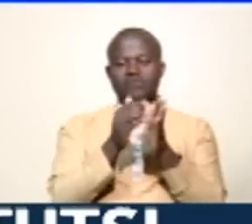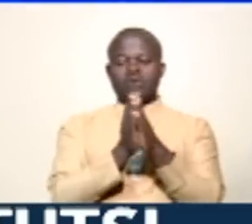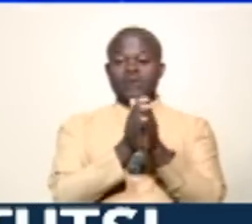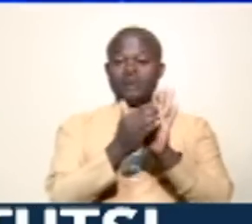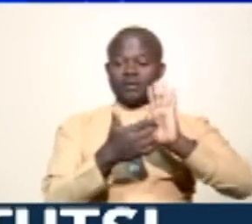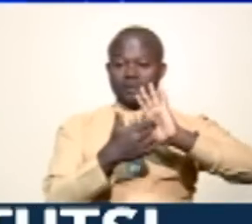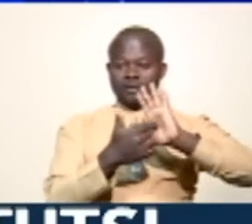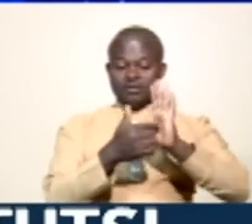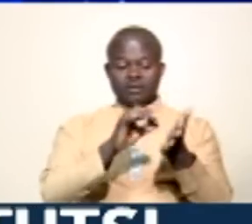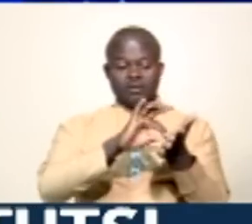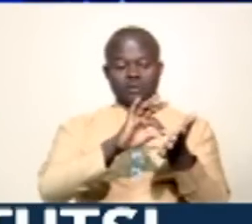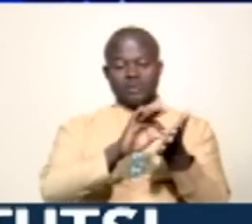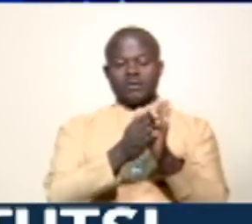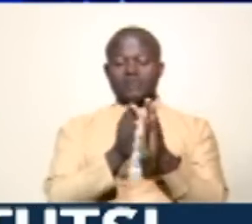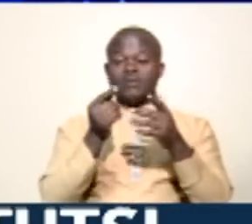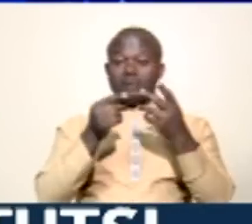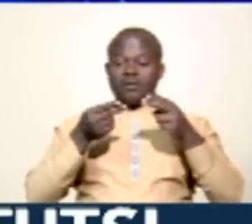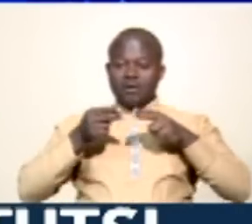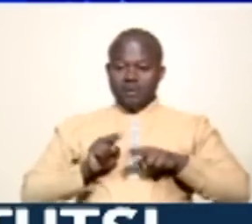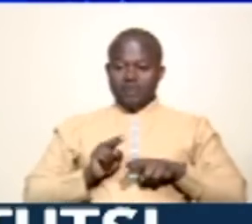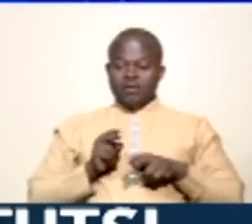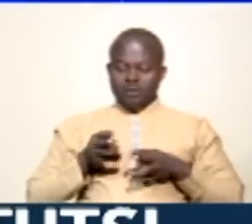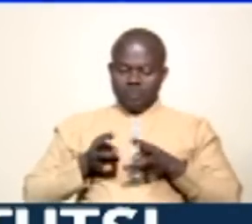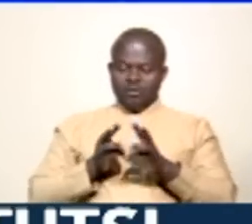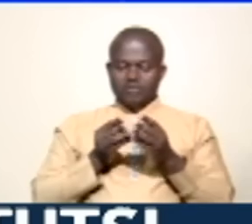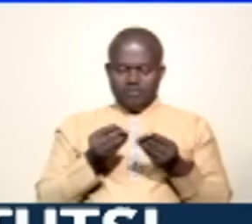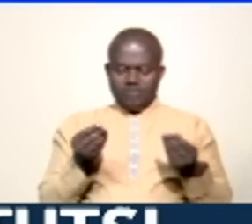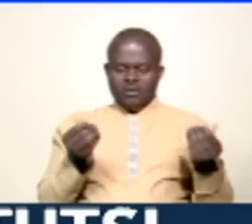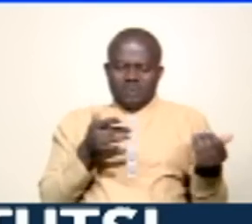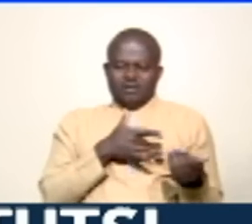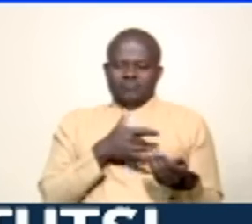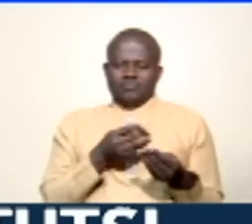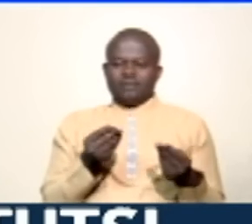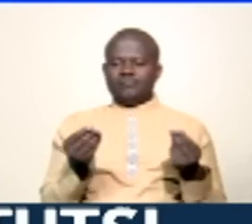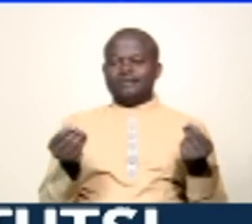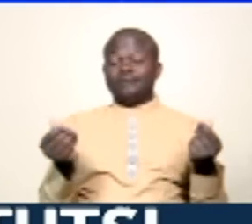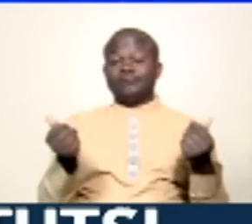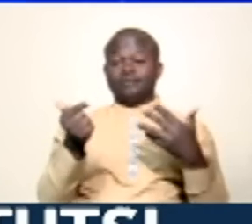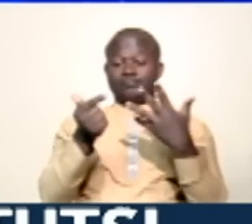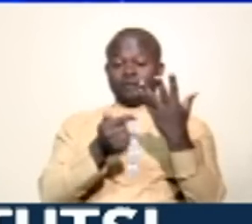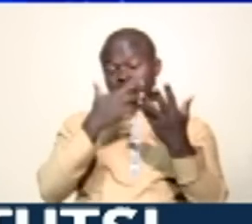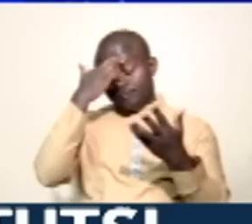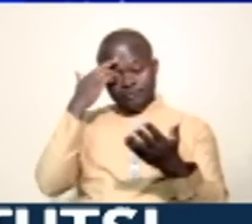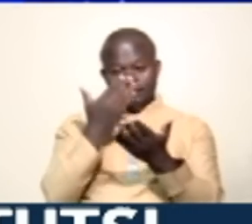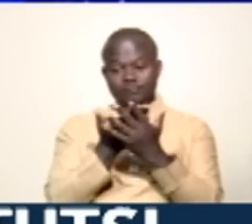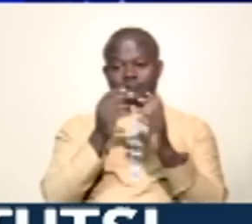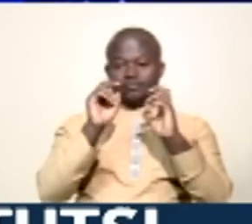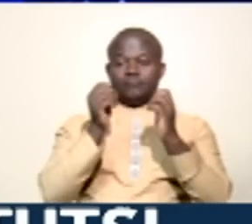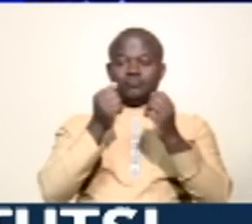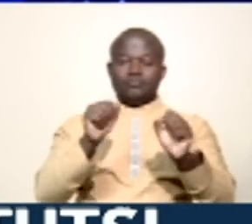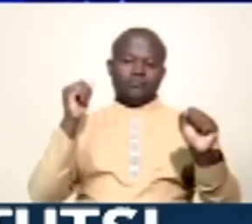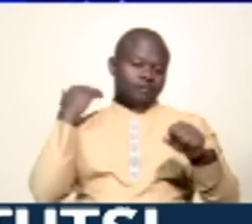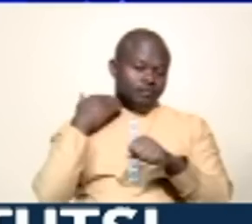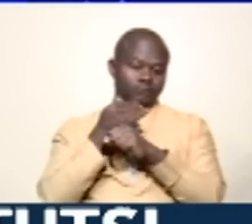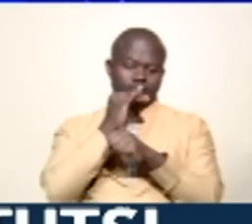zigaragaza ko kwandika amateka y'ibyakubayeho ari imwe mu nzira zo gukira ibikomere. Aha akaba ariho bahera basaba ko abarokotse